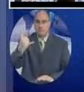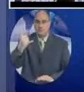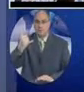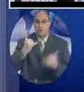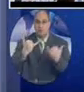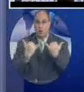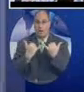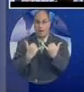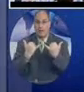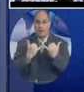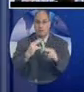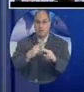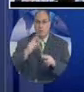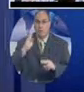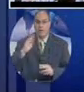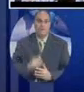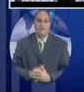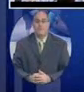خناف.